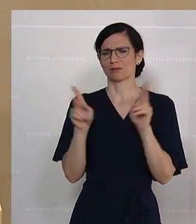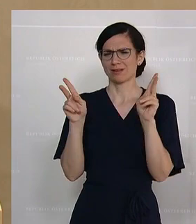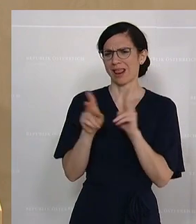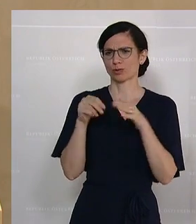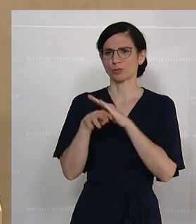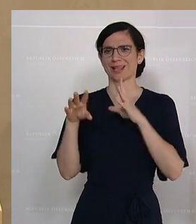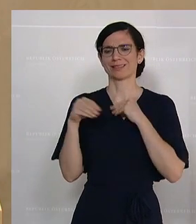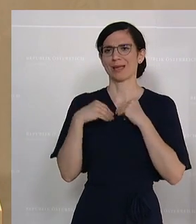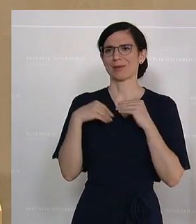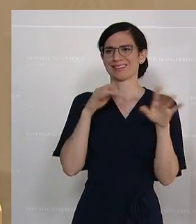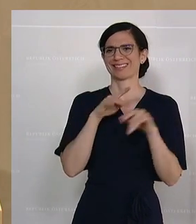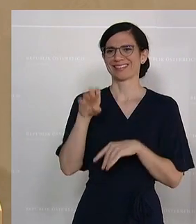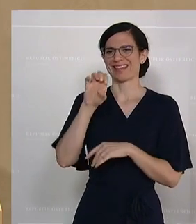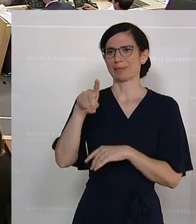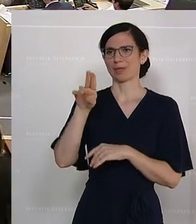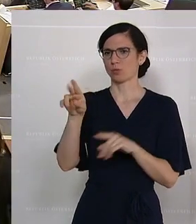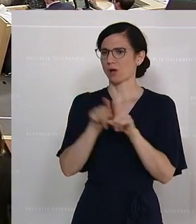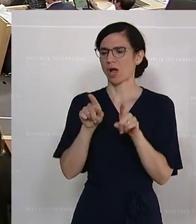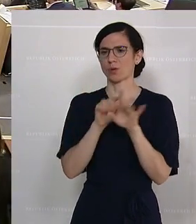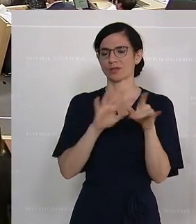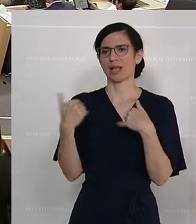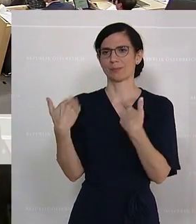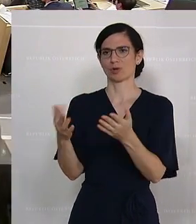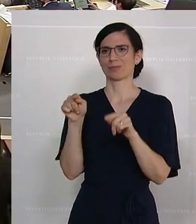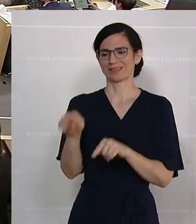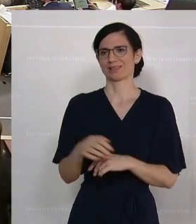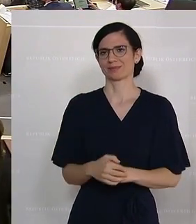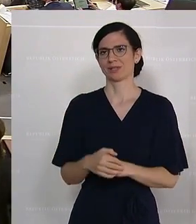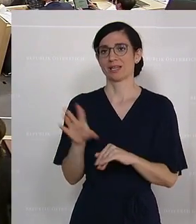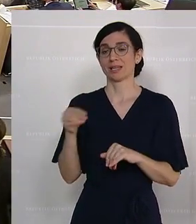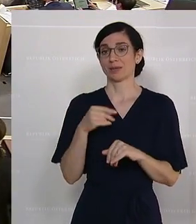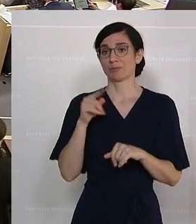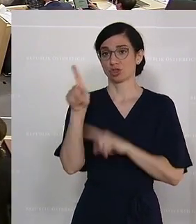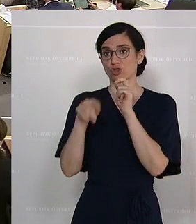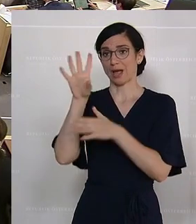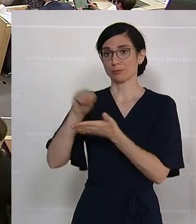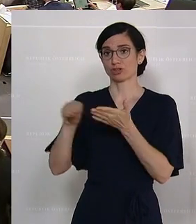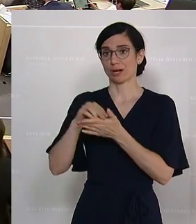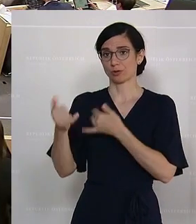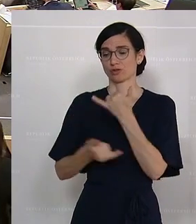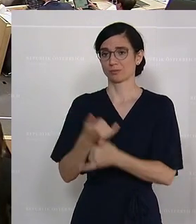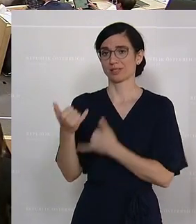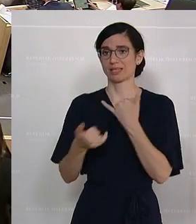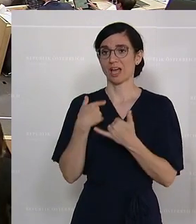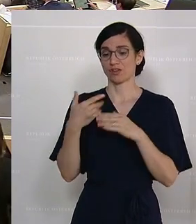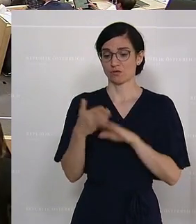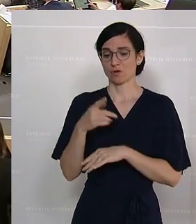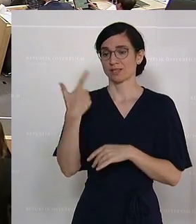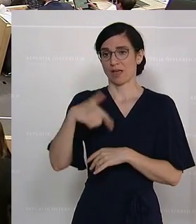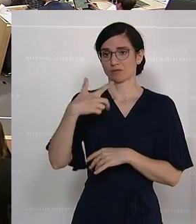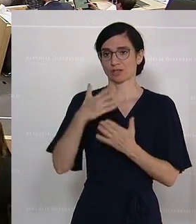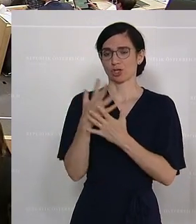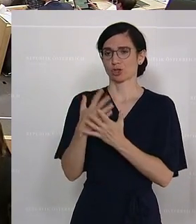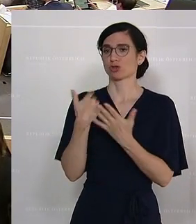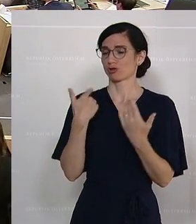unternehmer diego wer denn das bekommen mit der veranlagung dann aber für das heurige jahr wirksam und die pensionistin